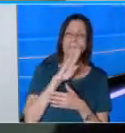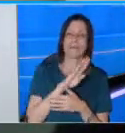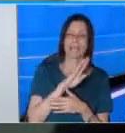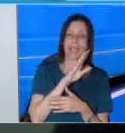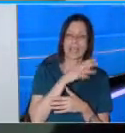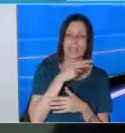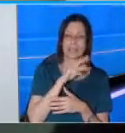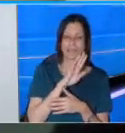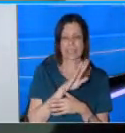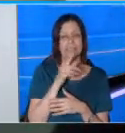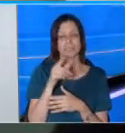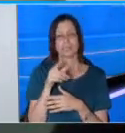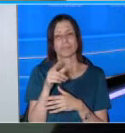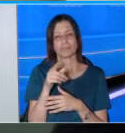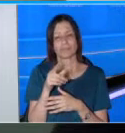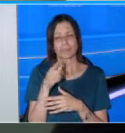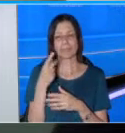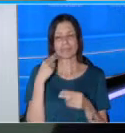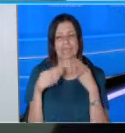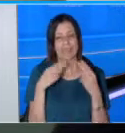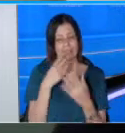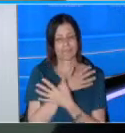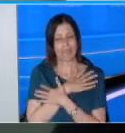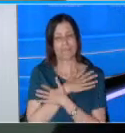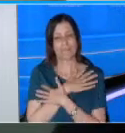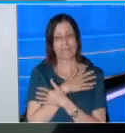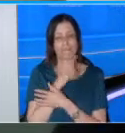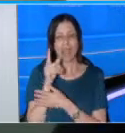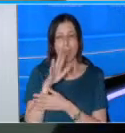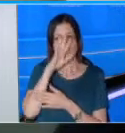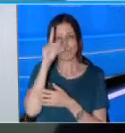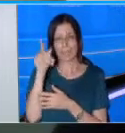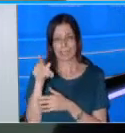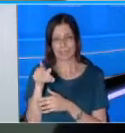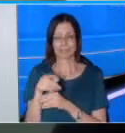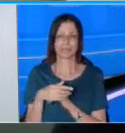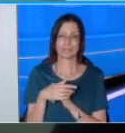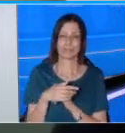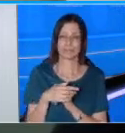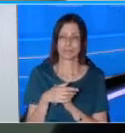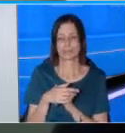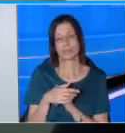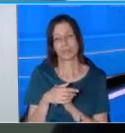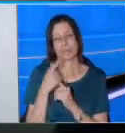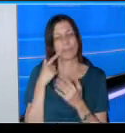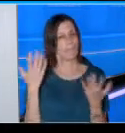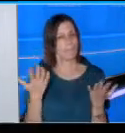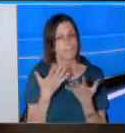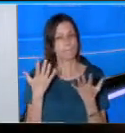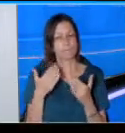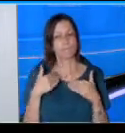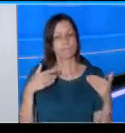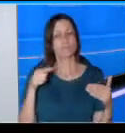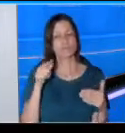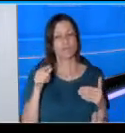הקהילה היהודית הפרסית. את זה אמר לי אתמול הקונסול דוקטור הלל ניומן. מה שקורה זה שהתפתחה שם